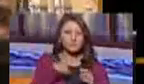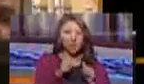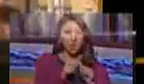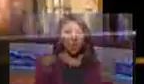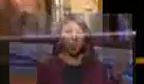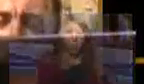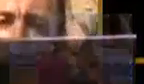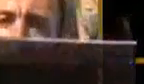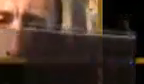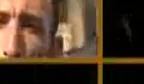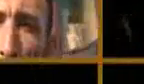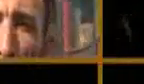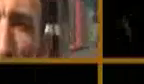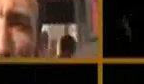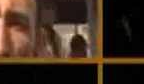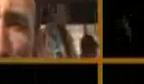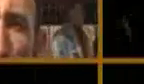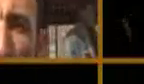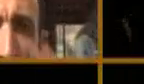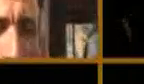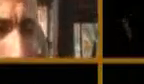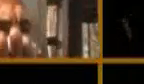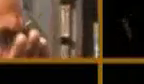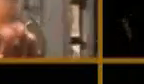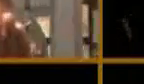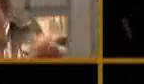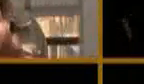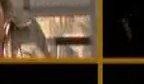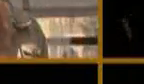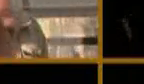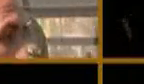بتاعتي الكريمة، وكلنا جايين من جميع المحافظات غربية